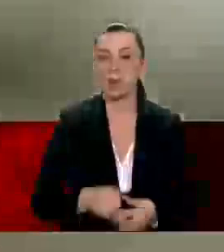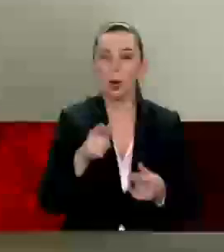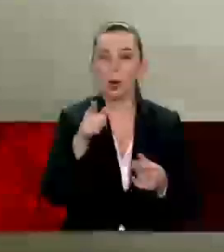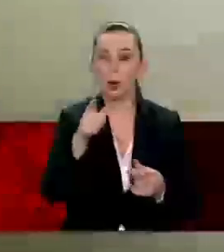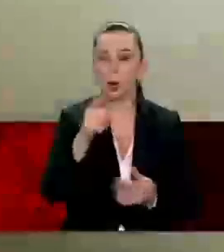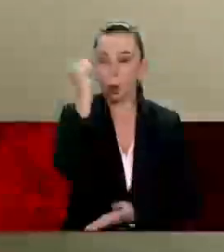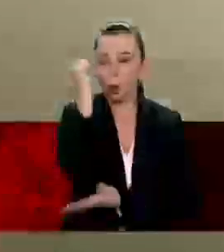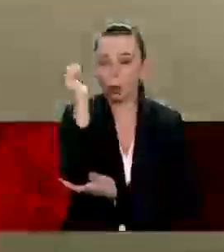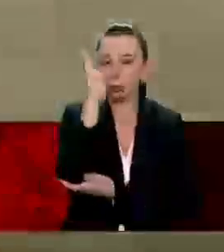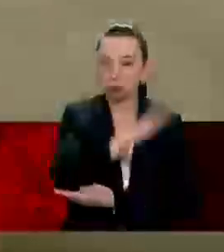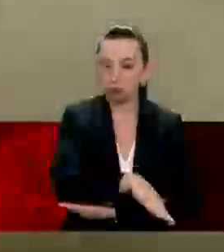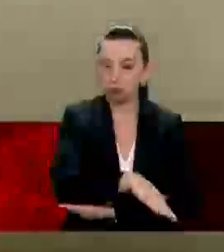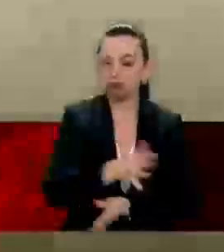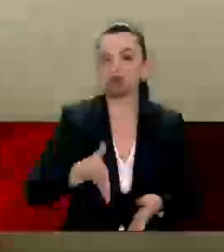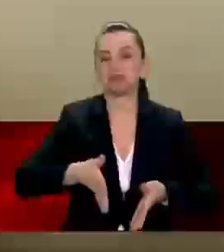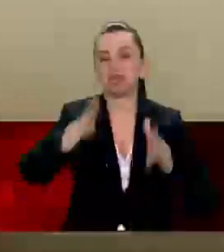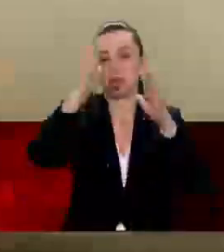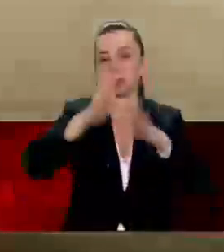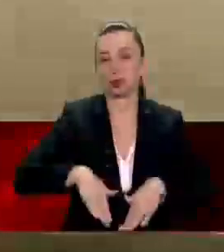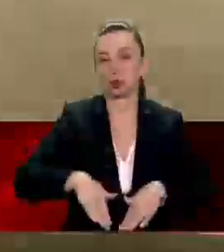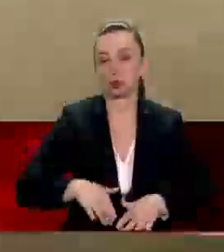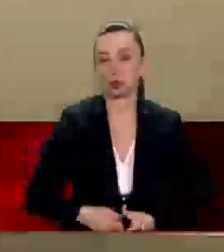Onlar kırılınca bina yerle bir oldu.